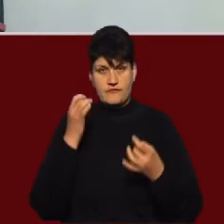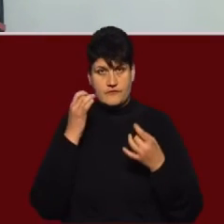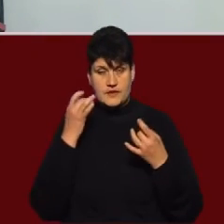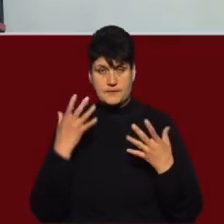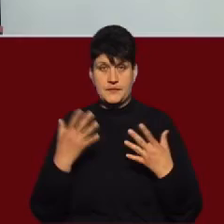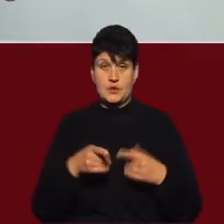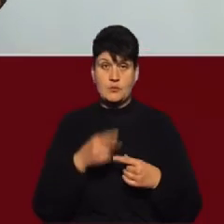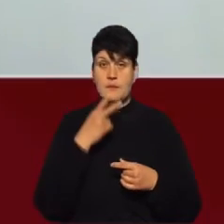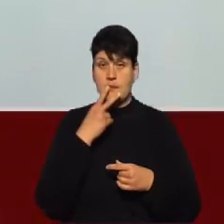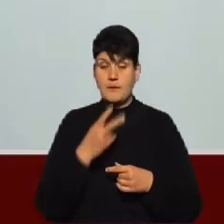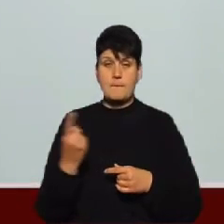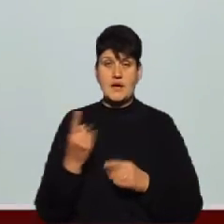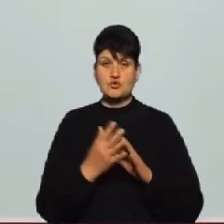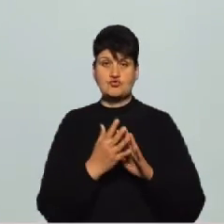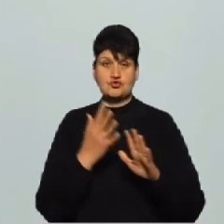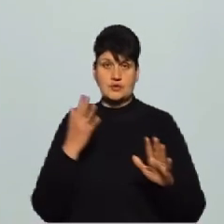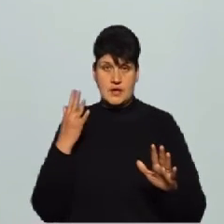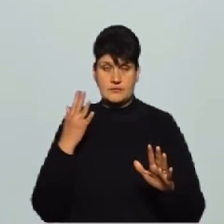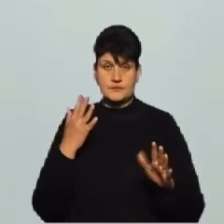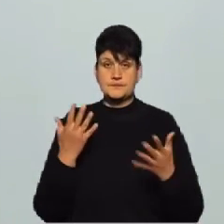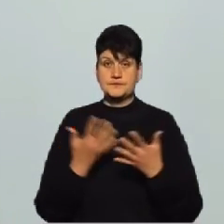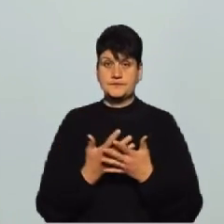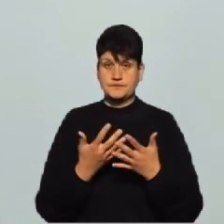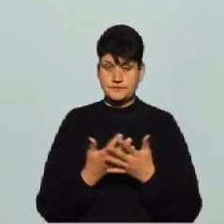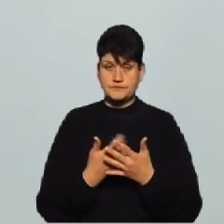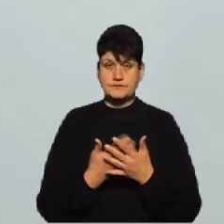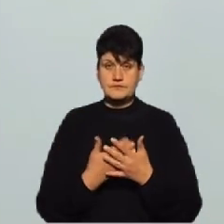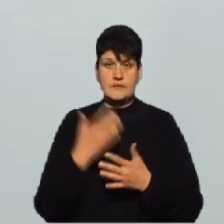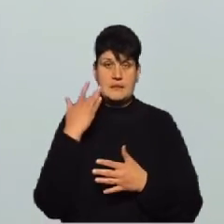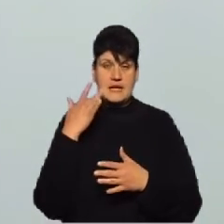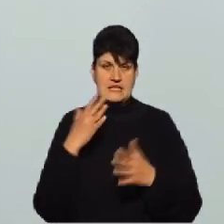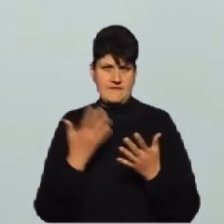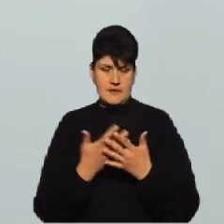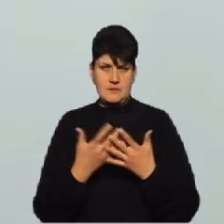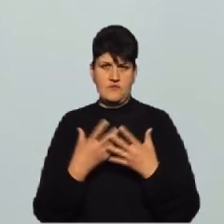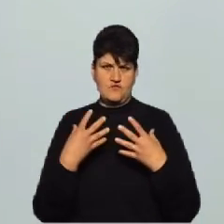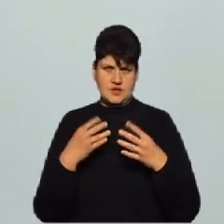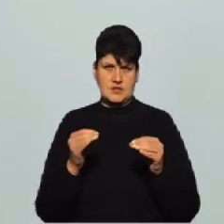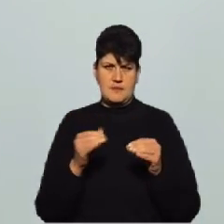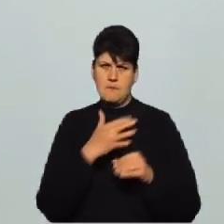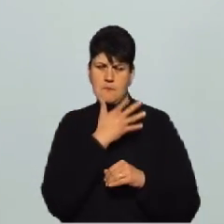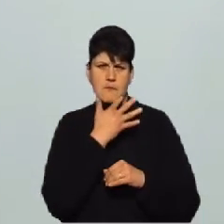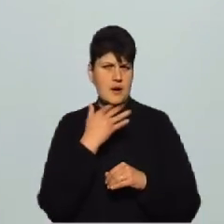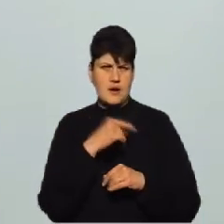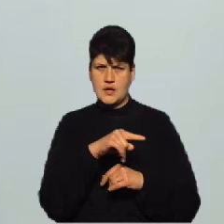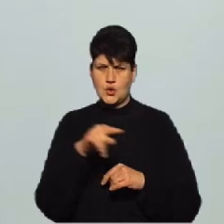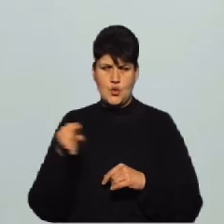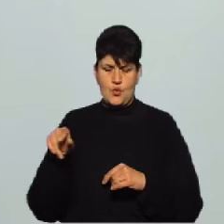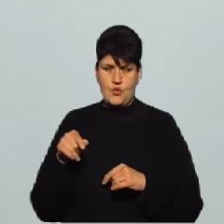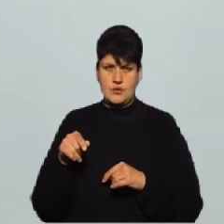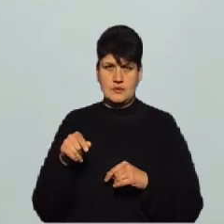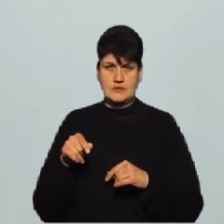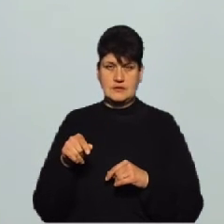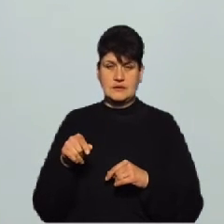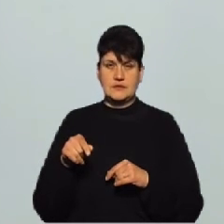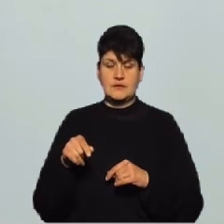в кінематографі. Для прикладу, американських фільмів вже багатьох, наприклад, стрічках таких топових ми бачимо,